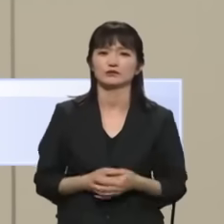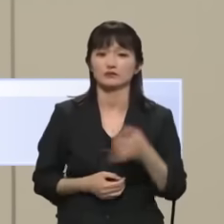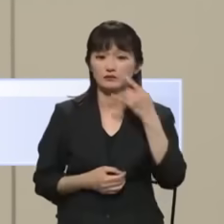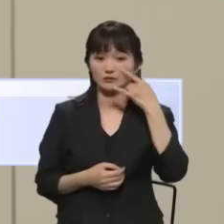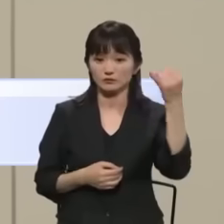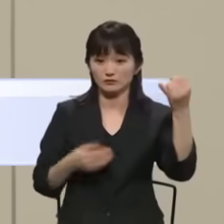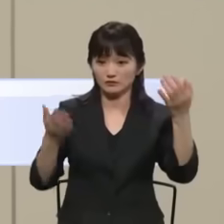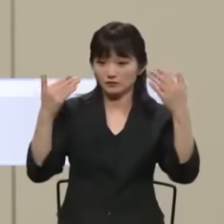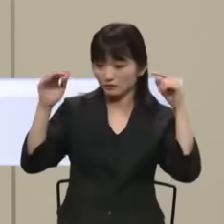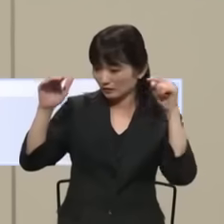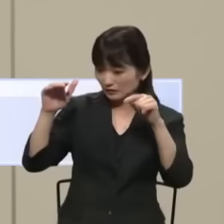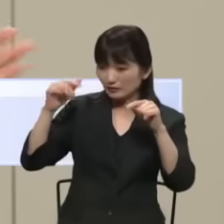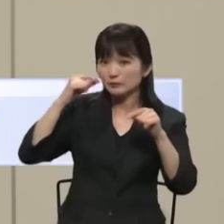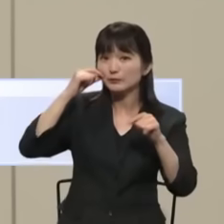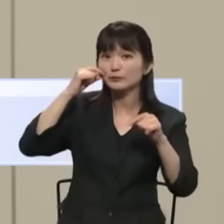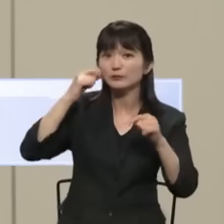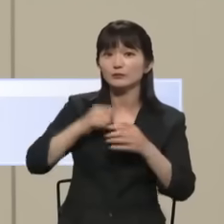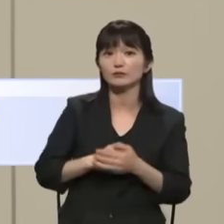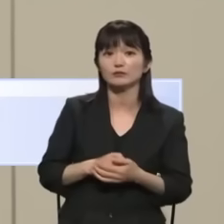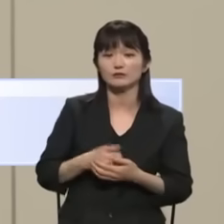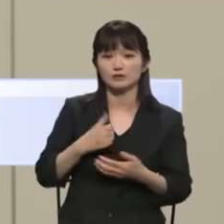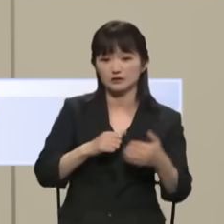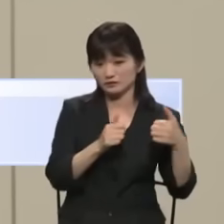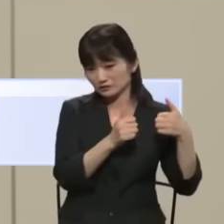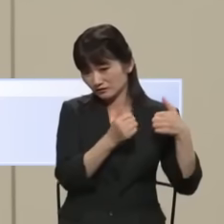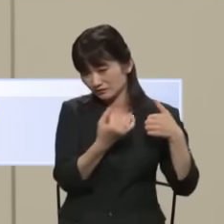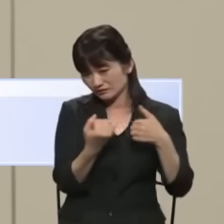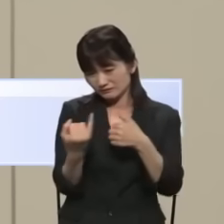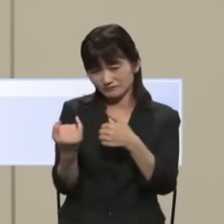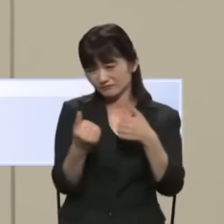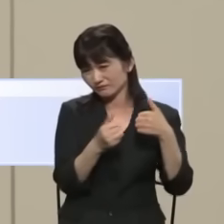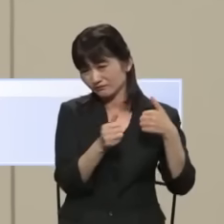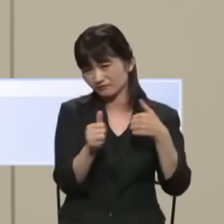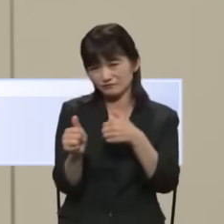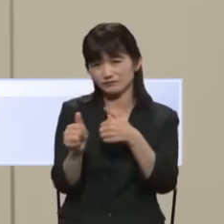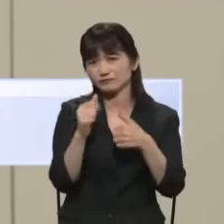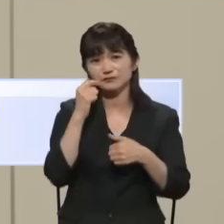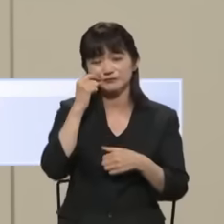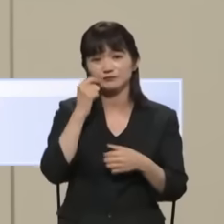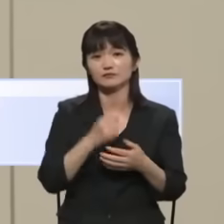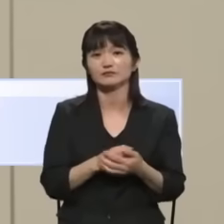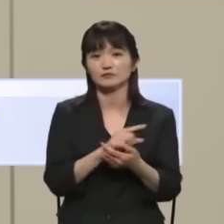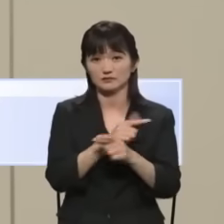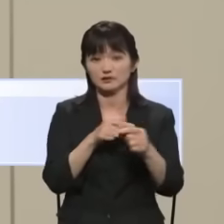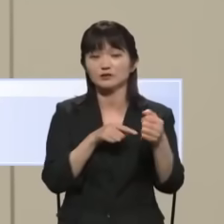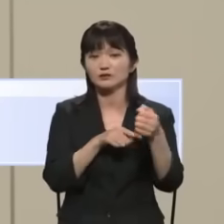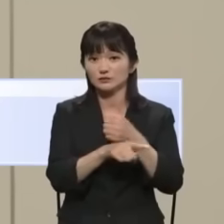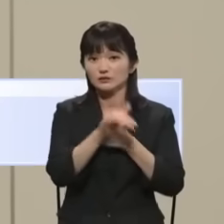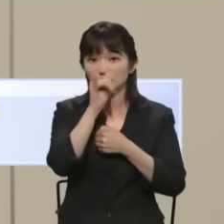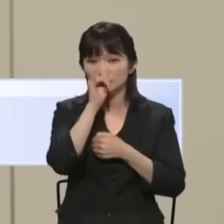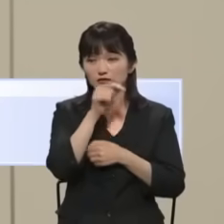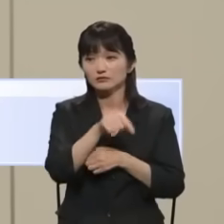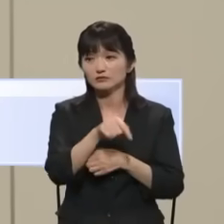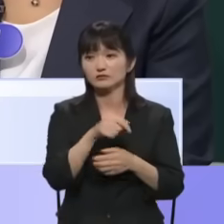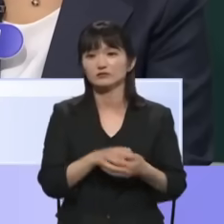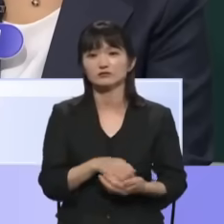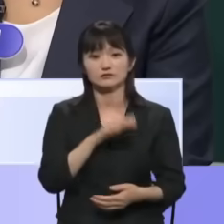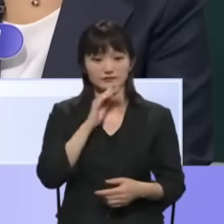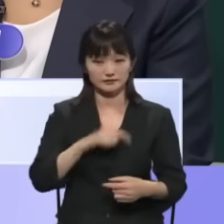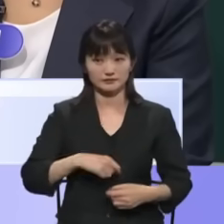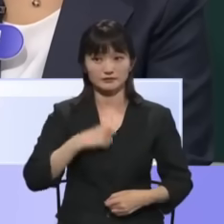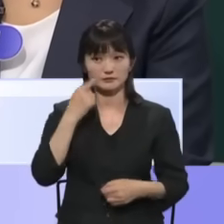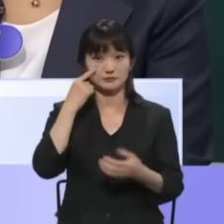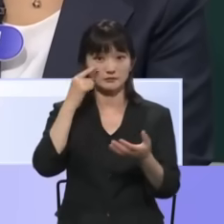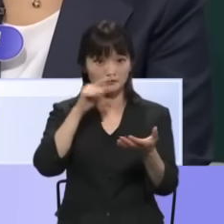엄마가 학교로 갈 수도 있는 것도 아니고 계속 따라다닐 수 있지 않잖아요 이런 여러 가지 사정이 있는 경우라면 이것은 어떤 진실